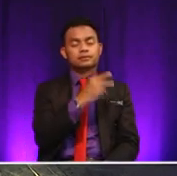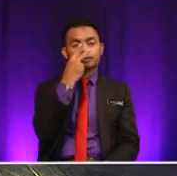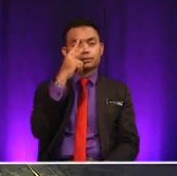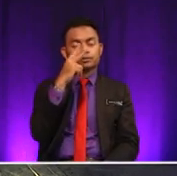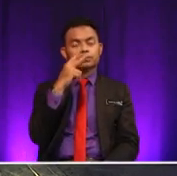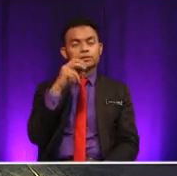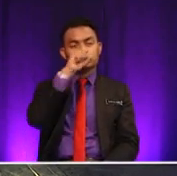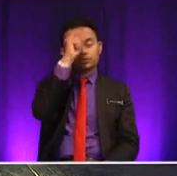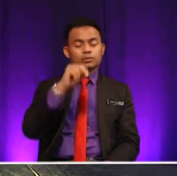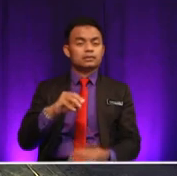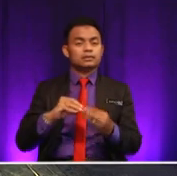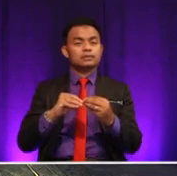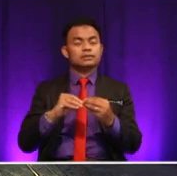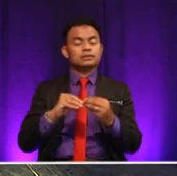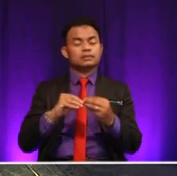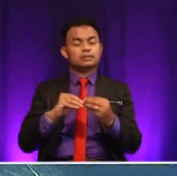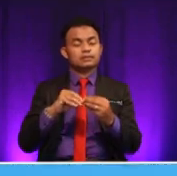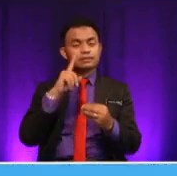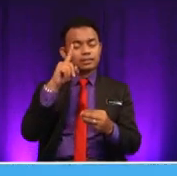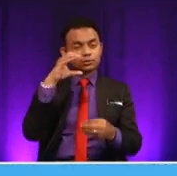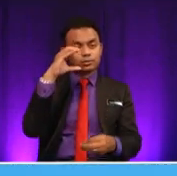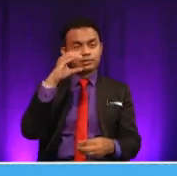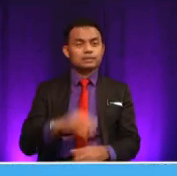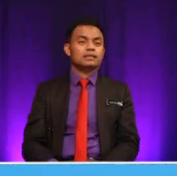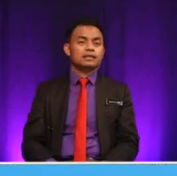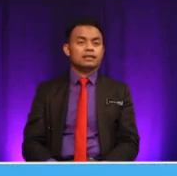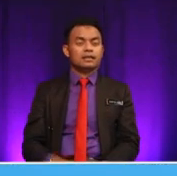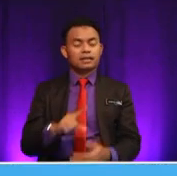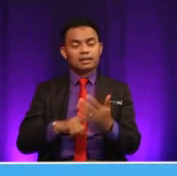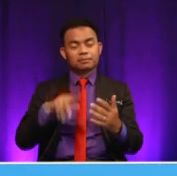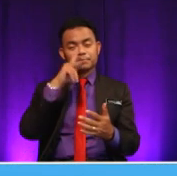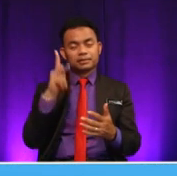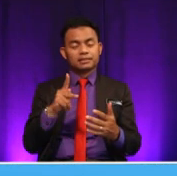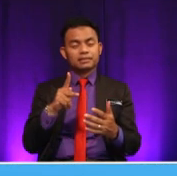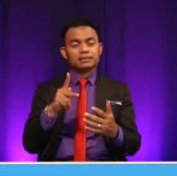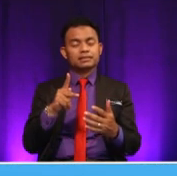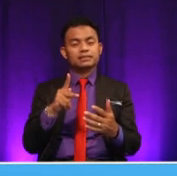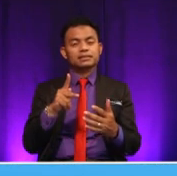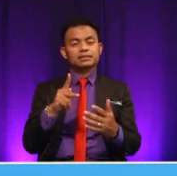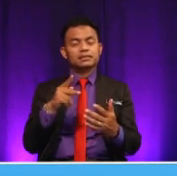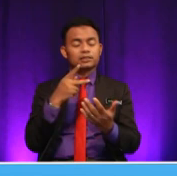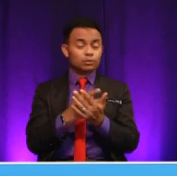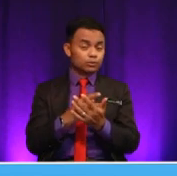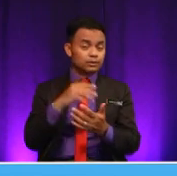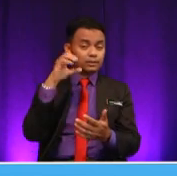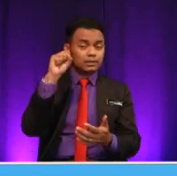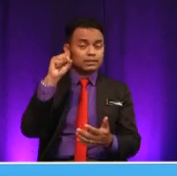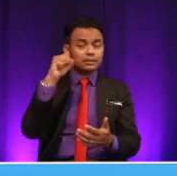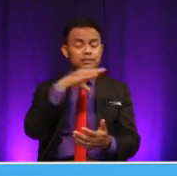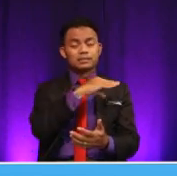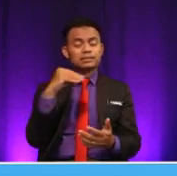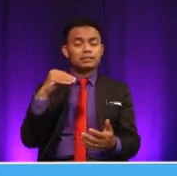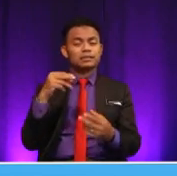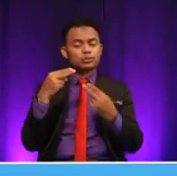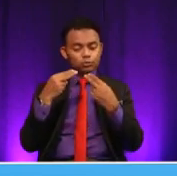Apakah komponen es kita sudah tahu untuk tadi Apakah komponen es dan uraikan Soalnya ini kata kunci